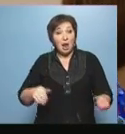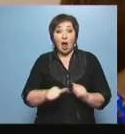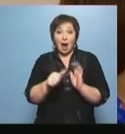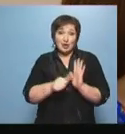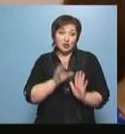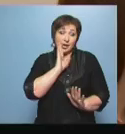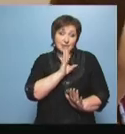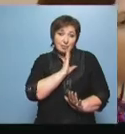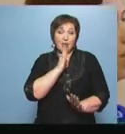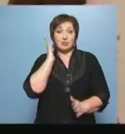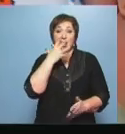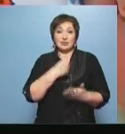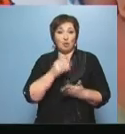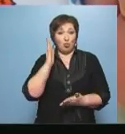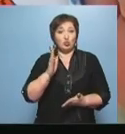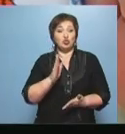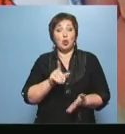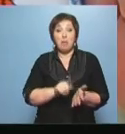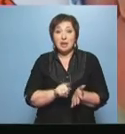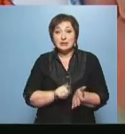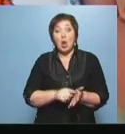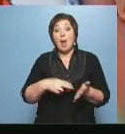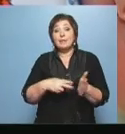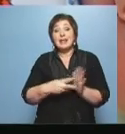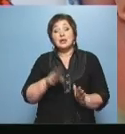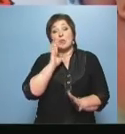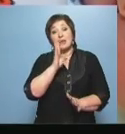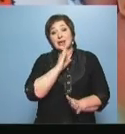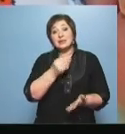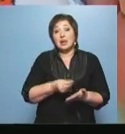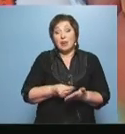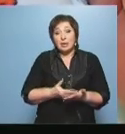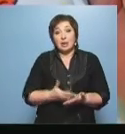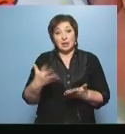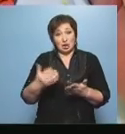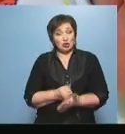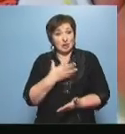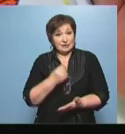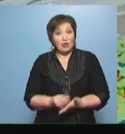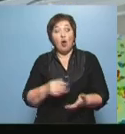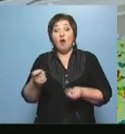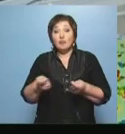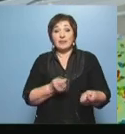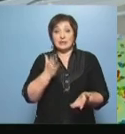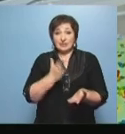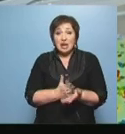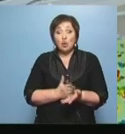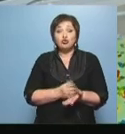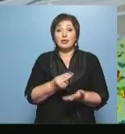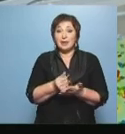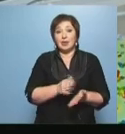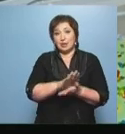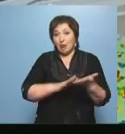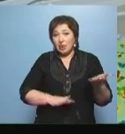свою будущую пенсию. Планировалось, что программа «Мат-капитал» завершится в 2017 году. Однако в правительстве России намерены ее продлить